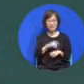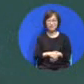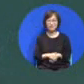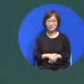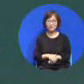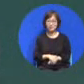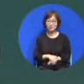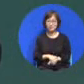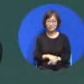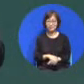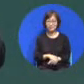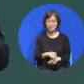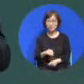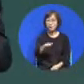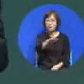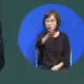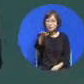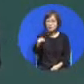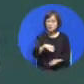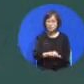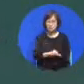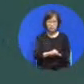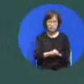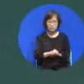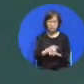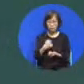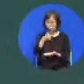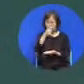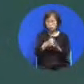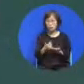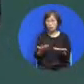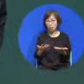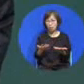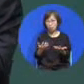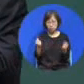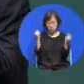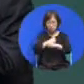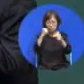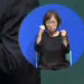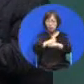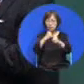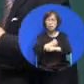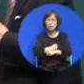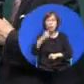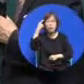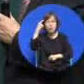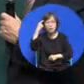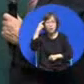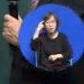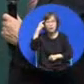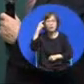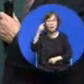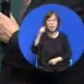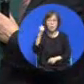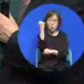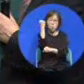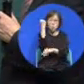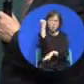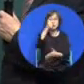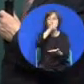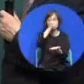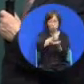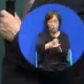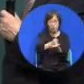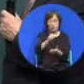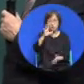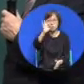그게 원죄입니다. 아무 잘못 없는데 멸망이 재앙이 땅에 막 임하잖아요. You haven't done anything wrong particularly, but then people fail and